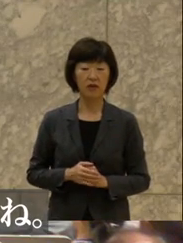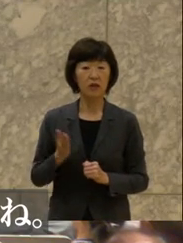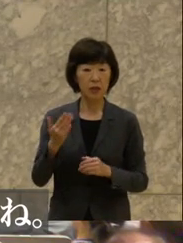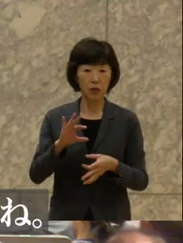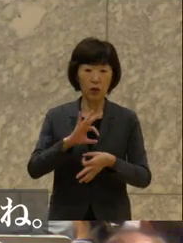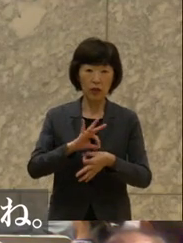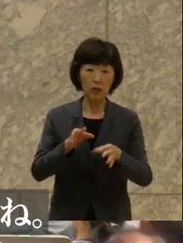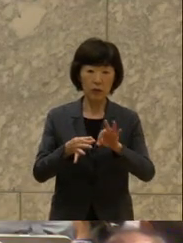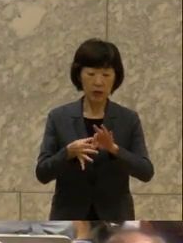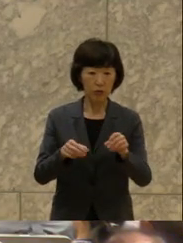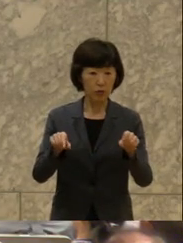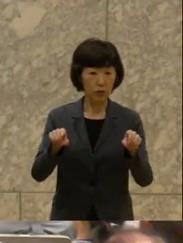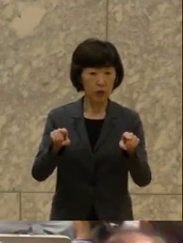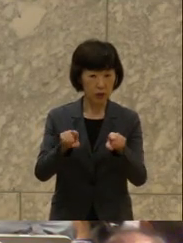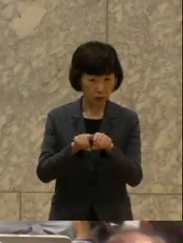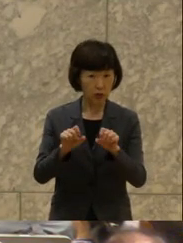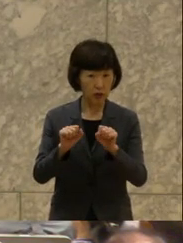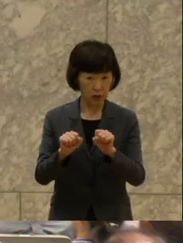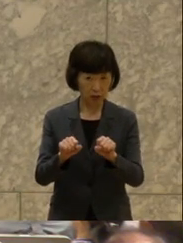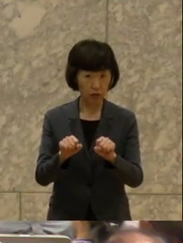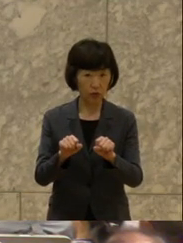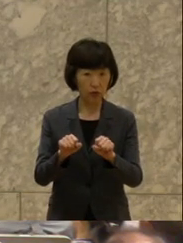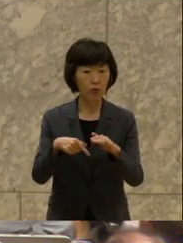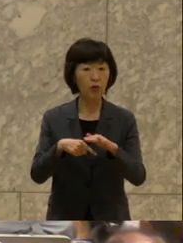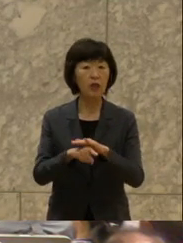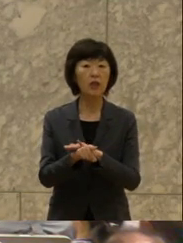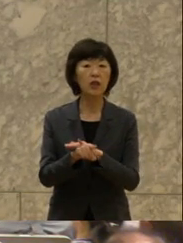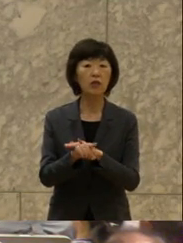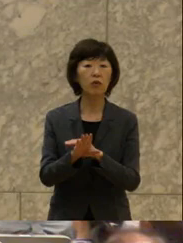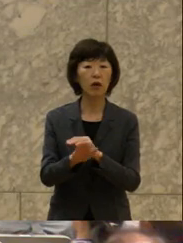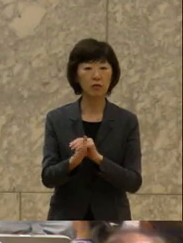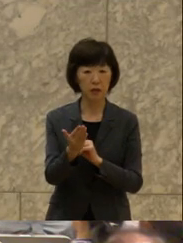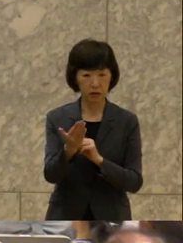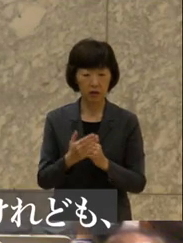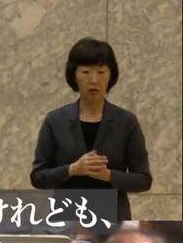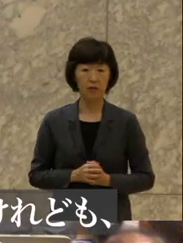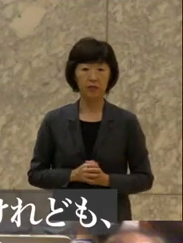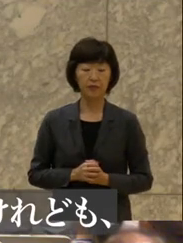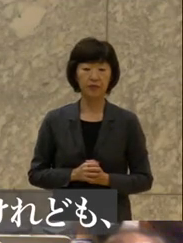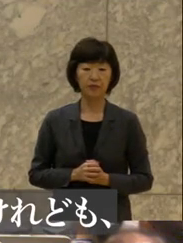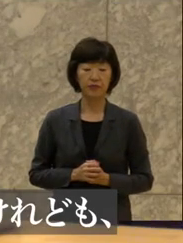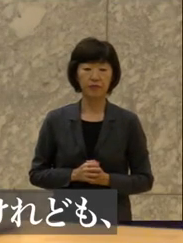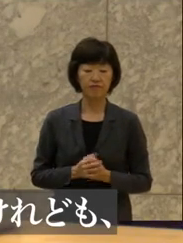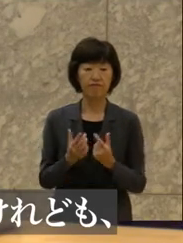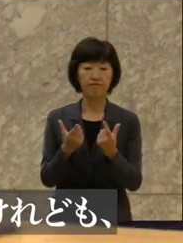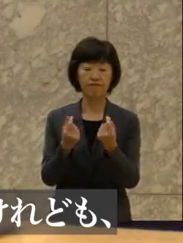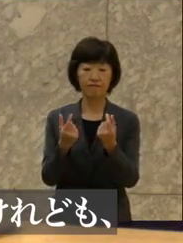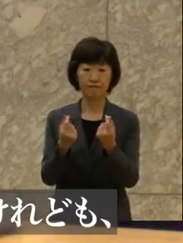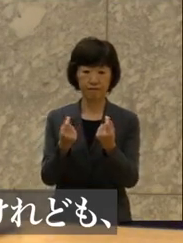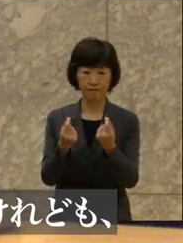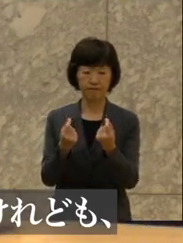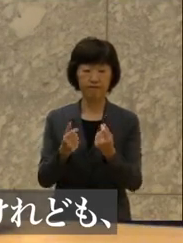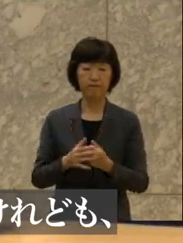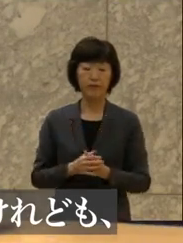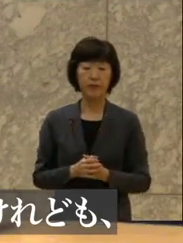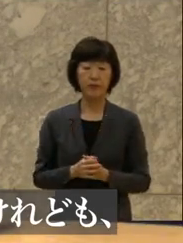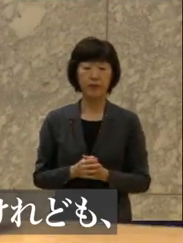がデフリンピックと一緒にやりますよねその意義っていうのはどんな風にお感じになってますそうですね